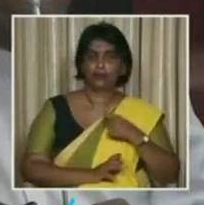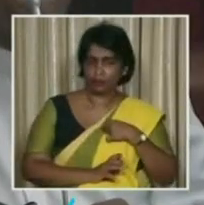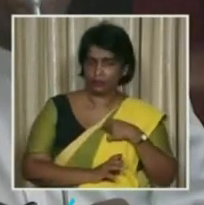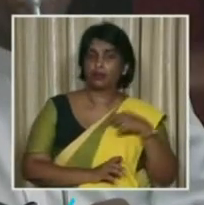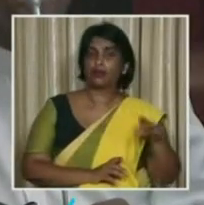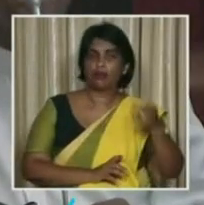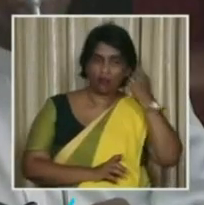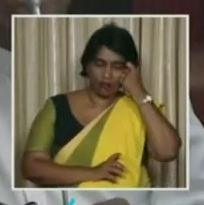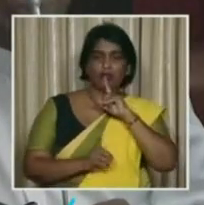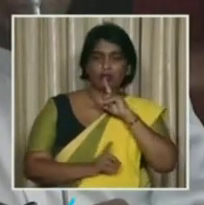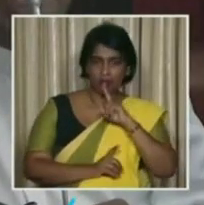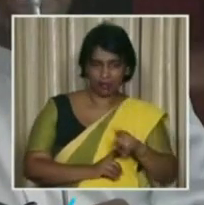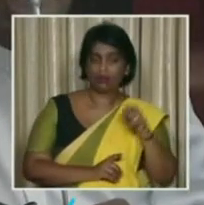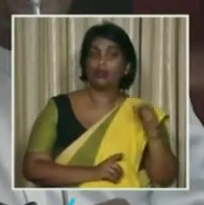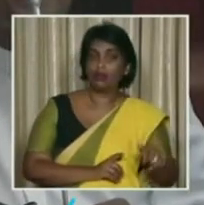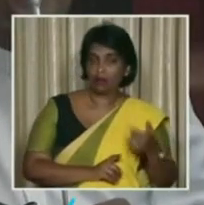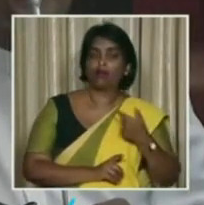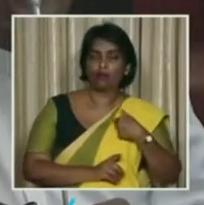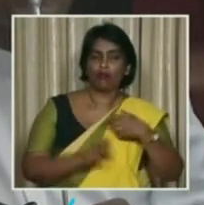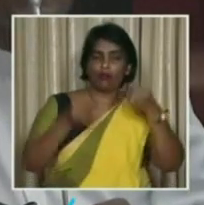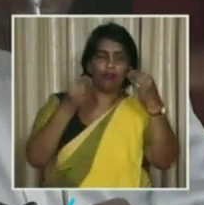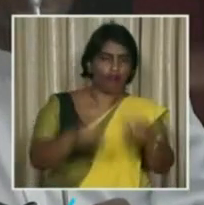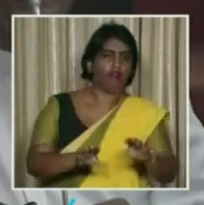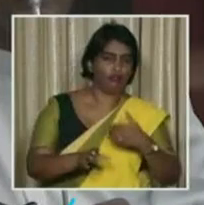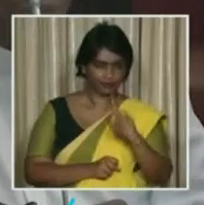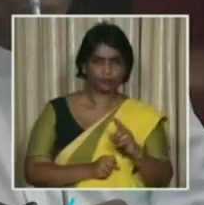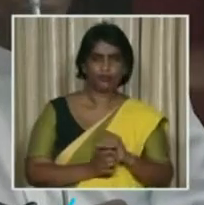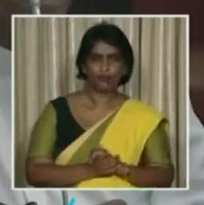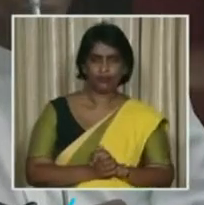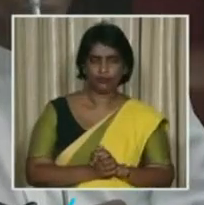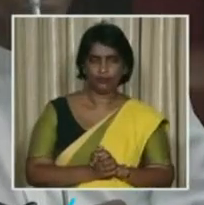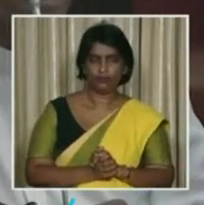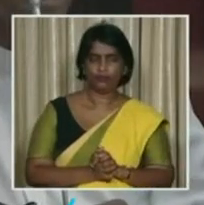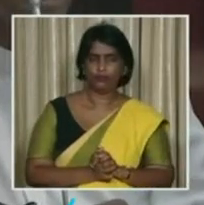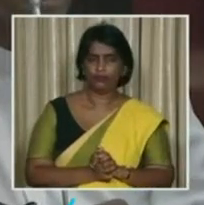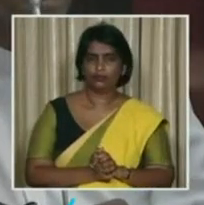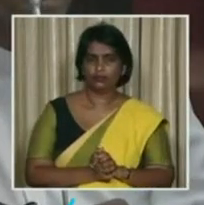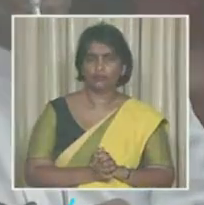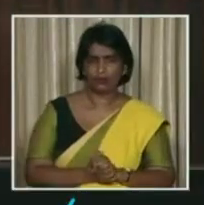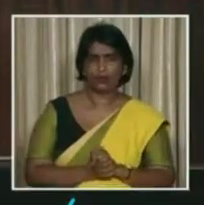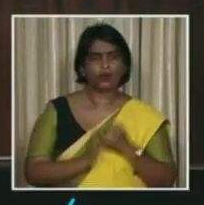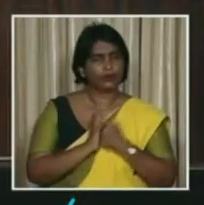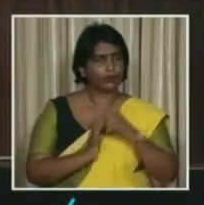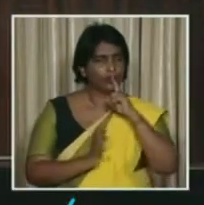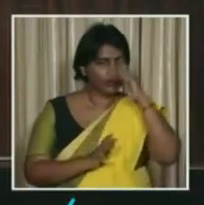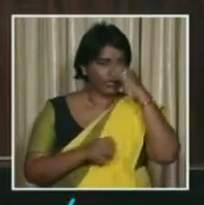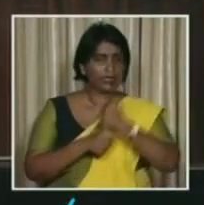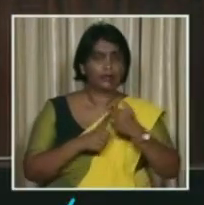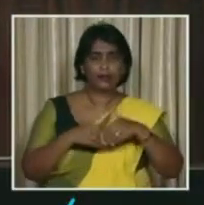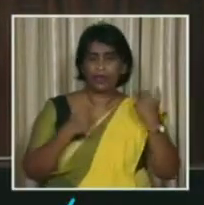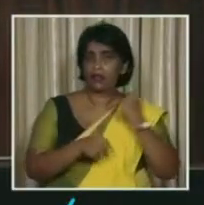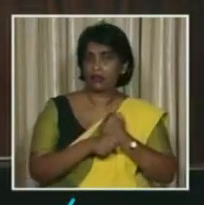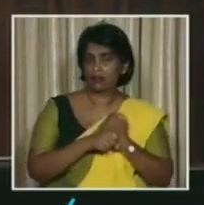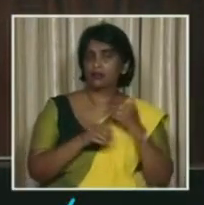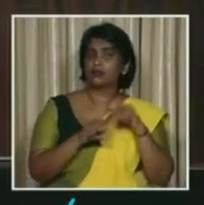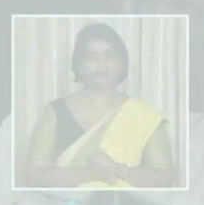මේ යෝජනාව ඉදිරිපත් කළා අපිත් මේක පරාජය කරන්න උදව් කරනවා කියලා. බබඩ රජයේදී කියන්නේ මේක ඉල්ලාස් කරගන්න. මේ ගැසට් නිවේදනයේ ආණ්ඩුව